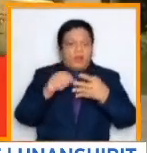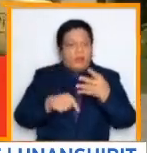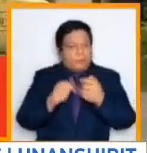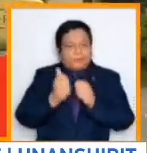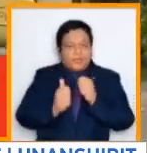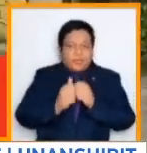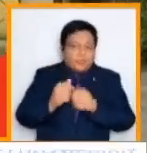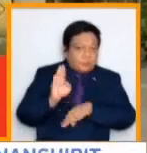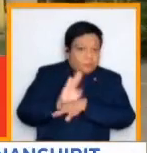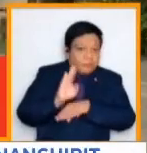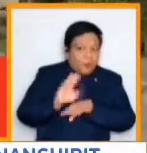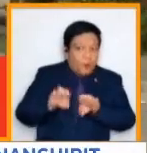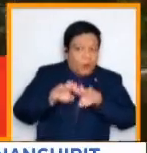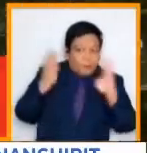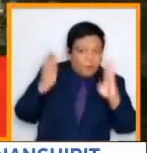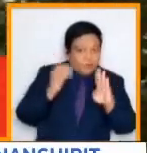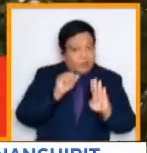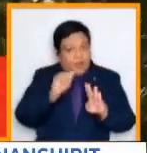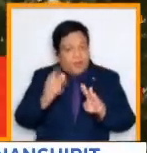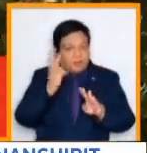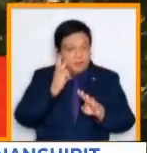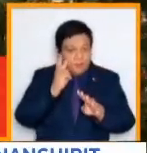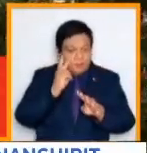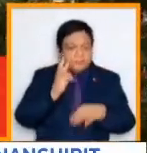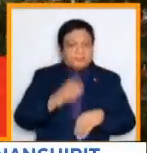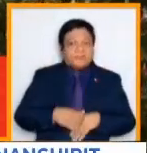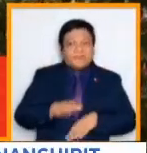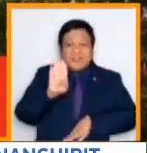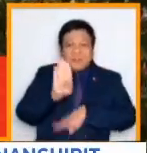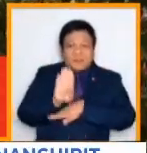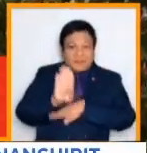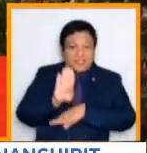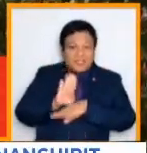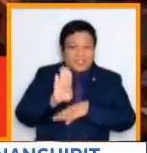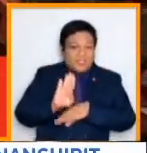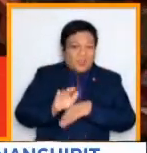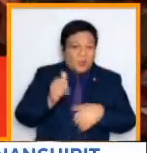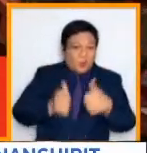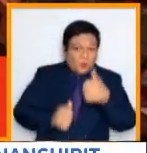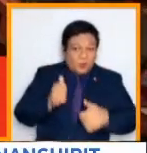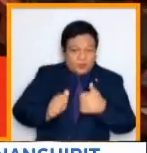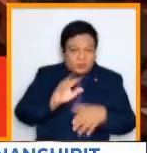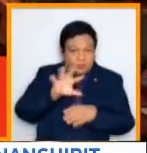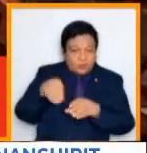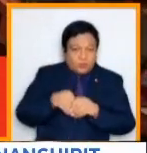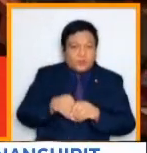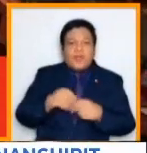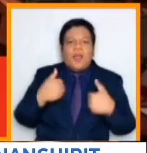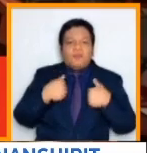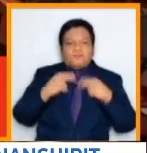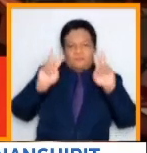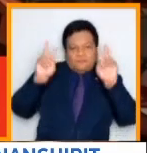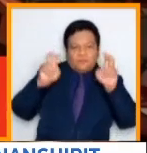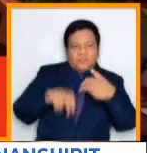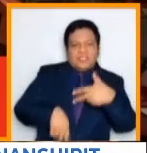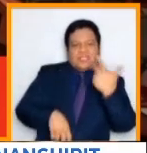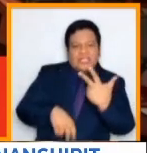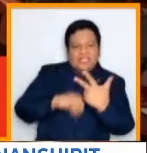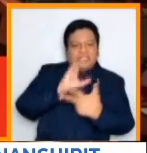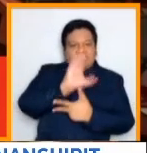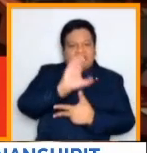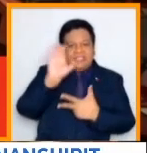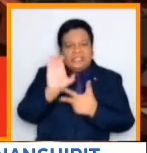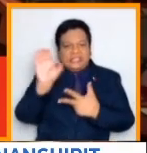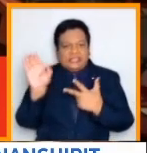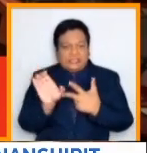magbukas. Ang mga binabantayang negosyo ay ang mga nasa tinatawag na 3C o yung nasa closed